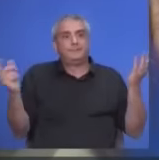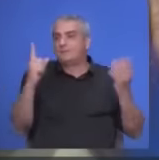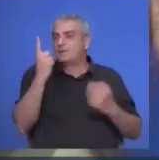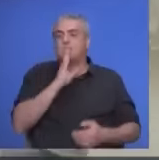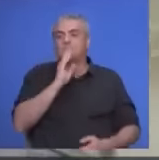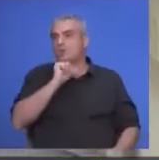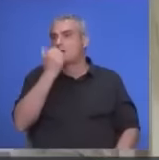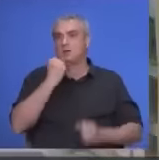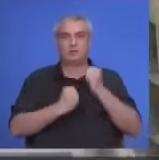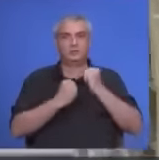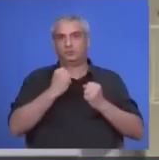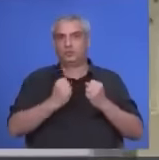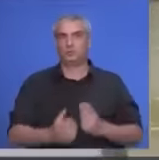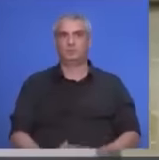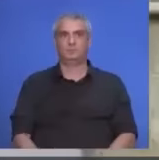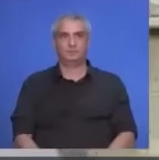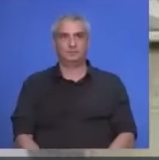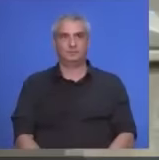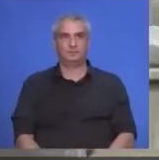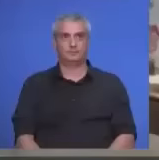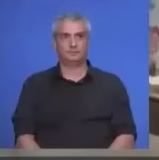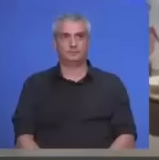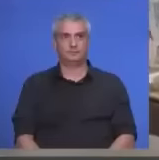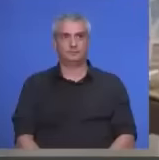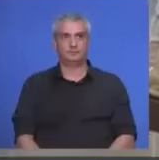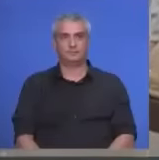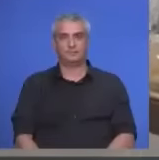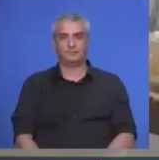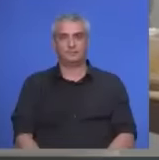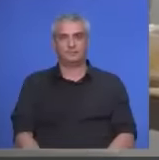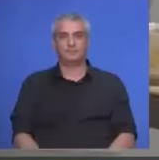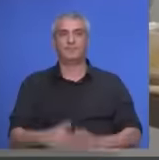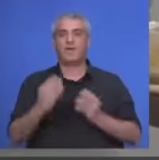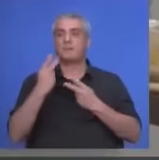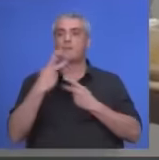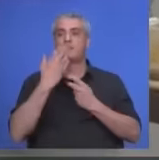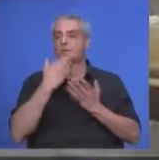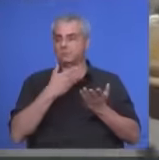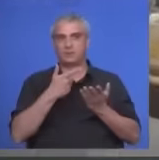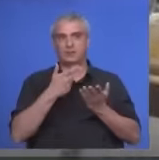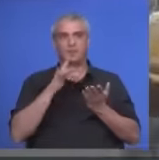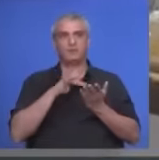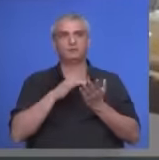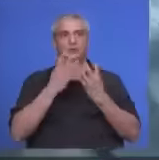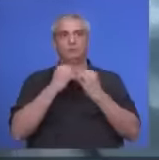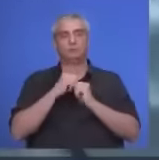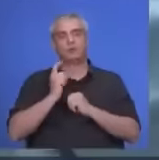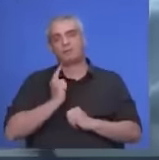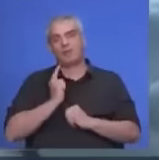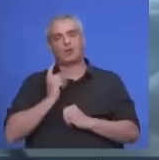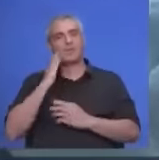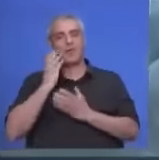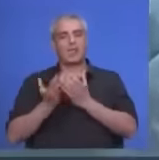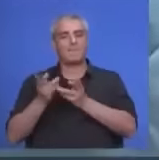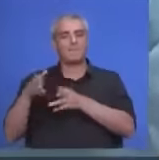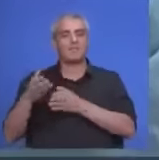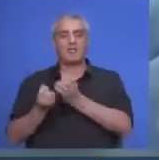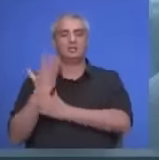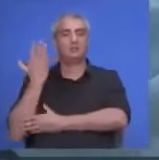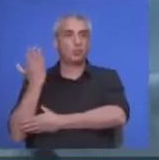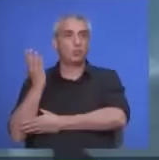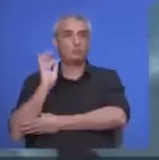הכי קשות. קרוב לוודאי שבהרבה בתי חולים בישראל יושבות עכשיו משפחות ומחכות למיטת שיקום